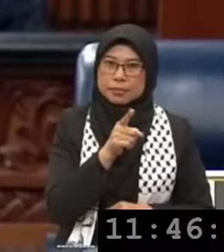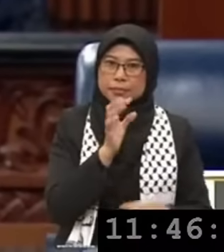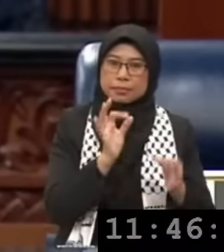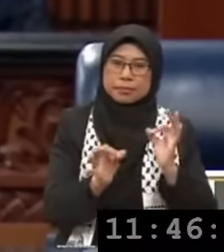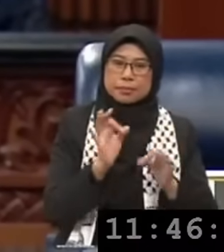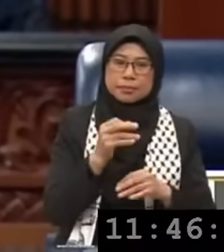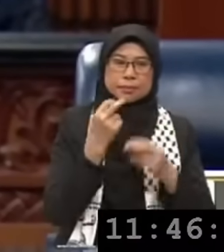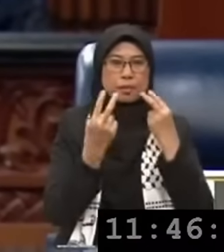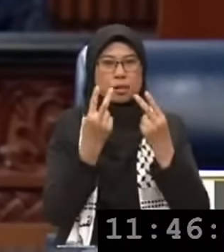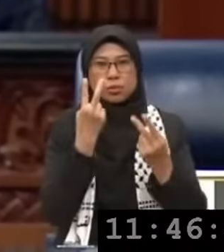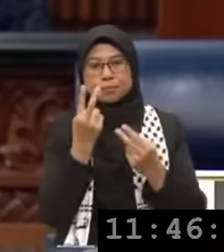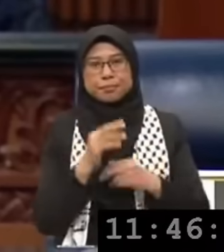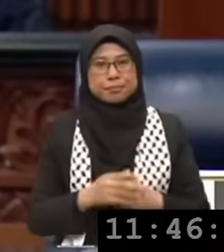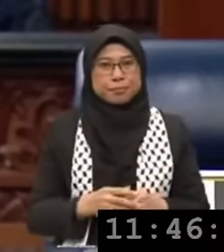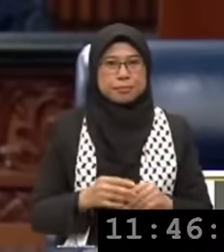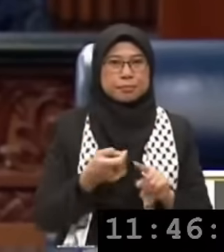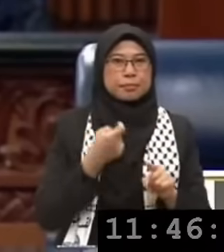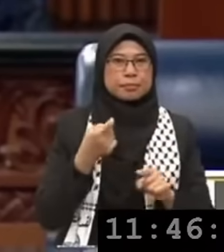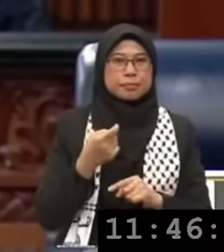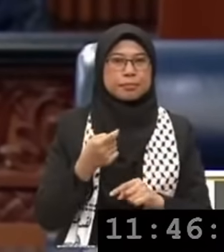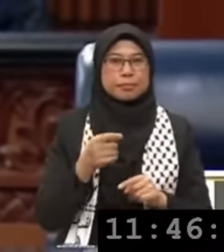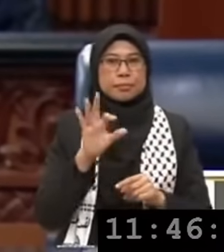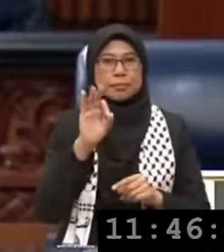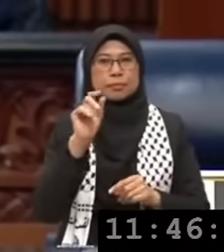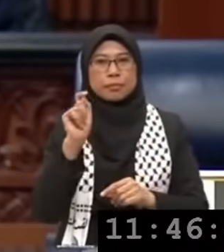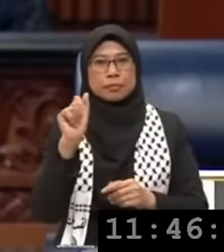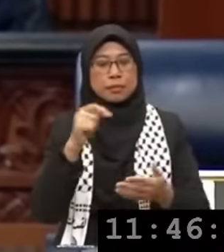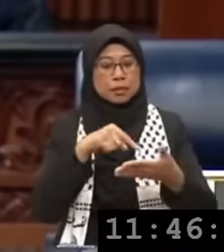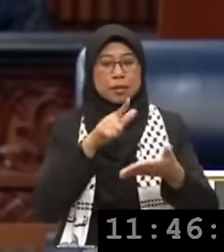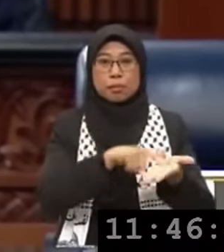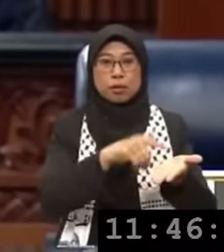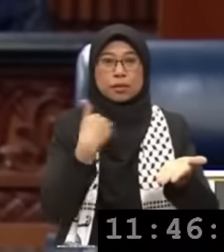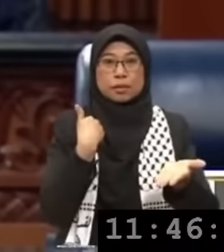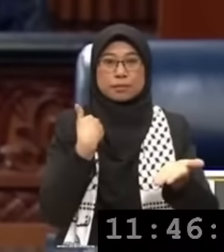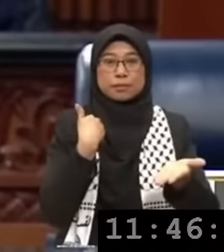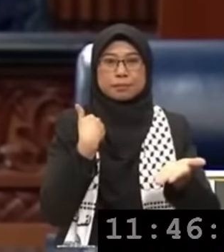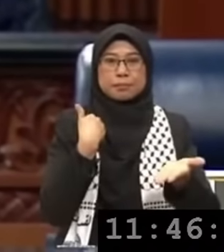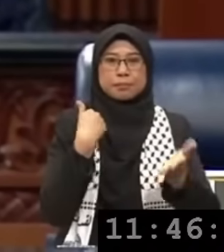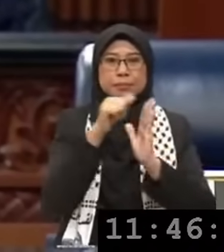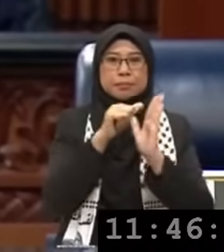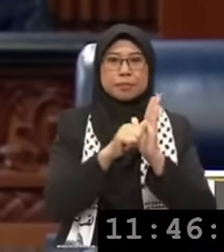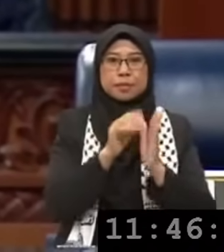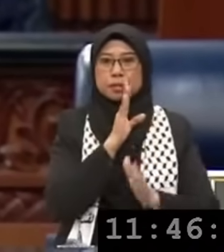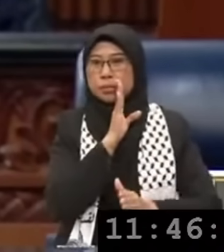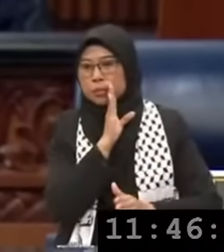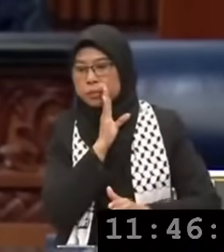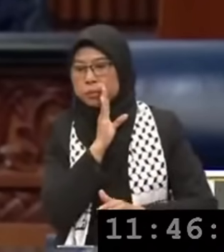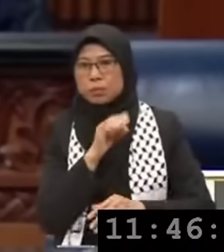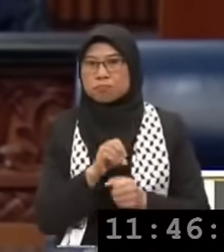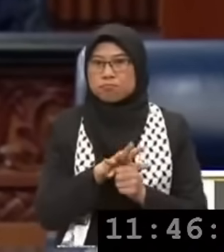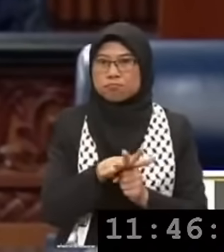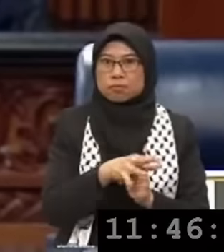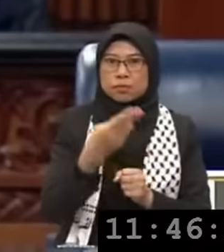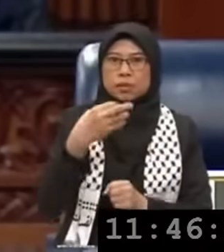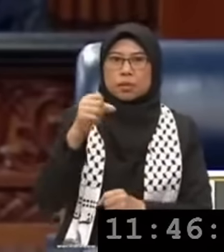kita lihat daripada fakta yang kita ada dibawah akta hasutan saahaja ini